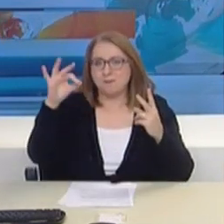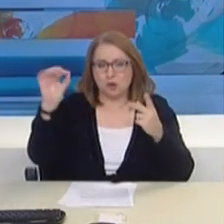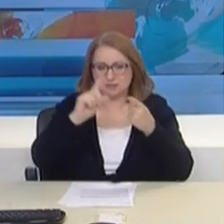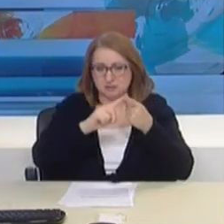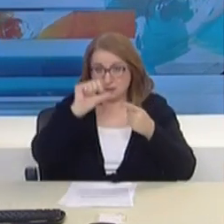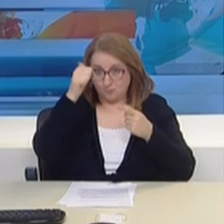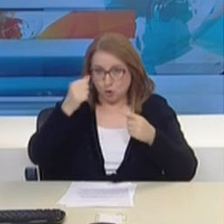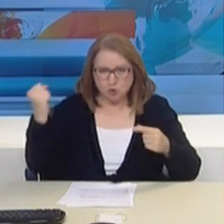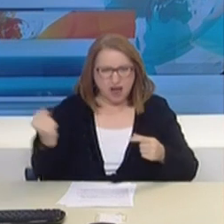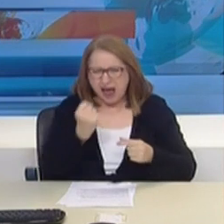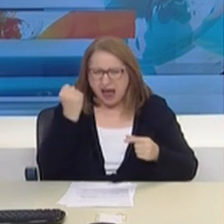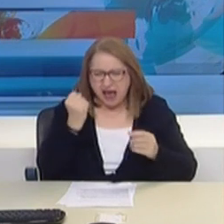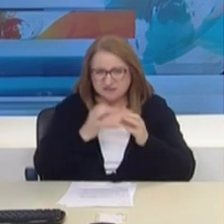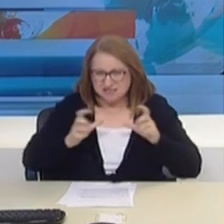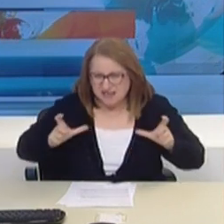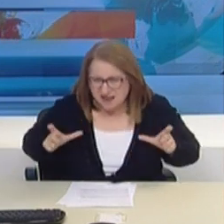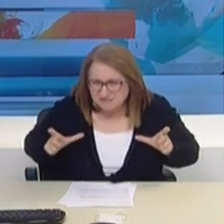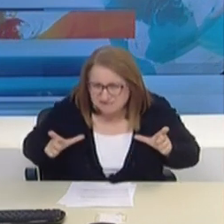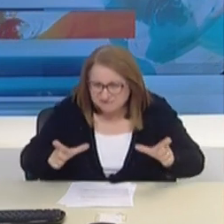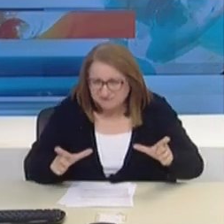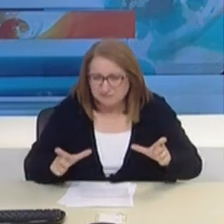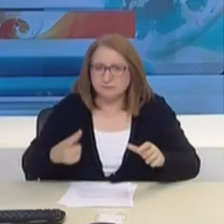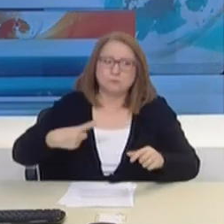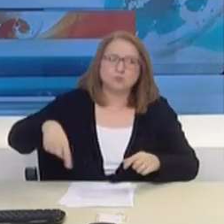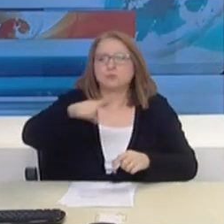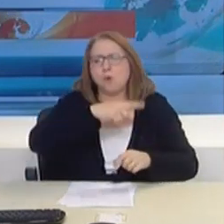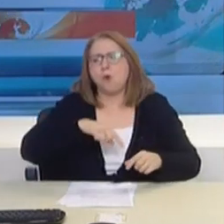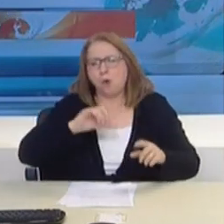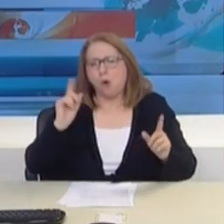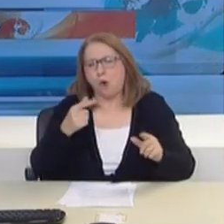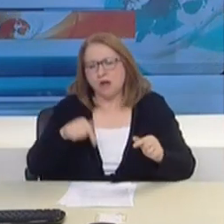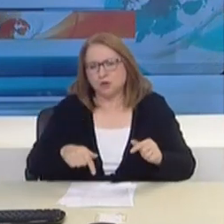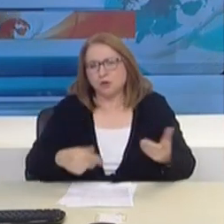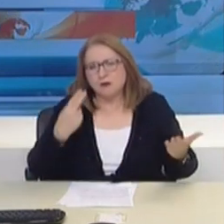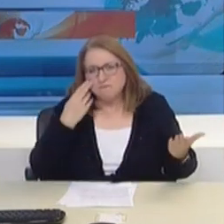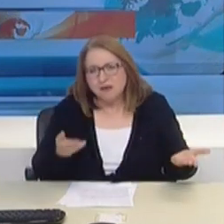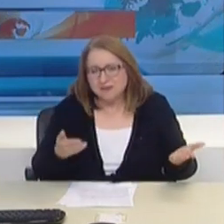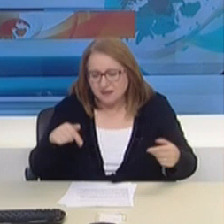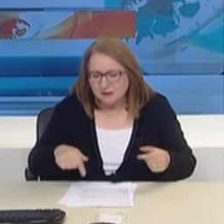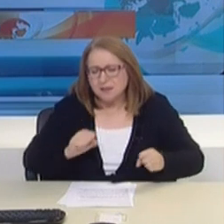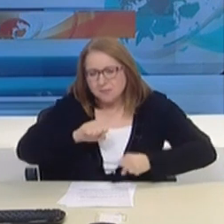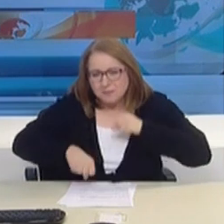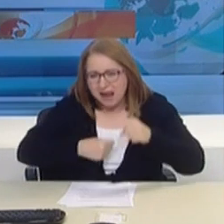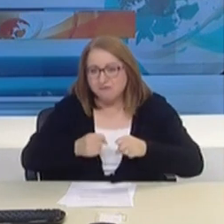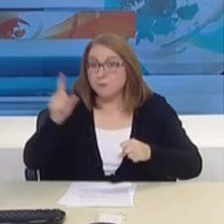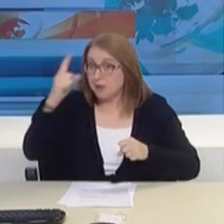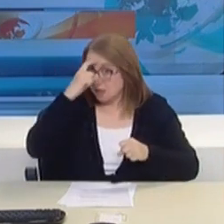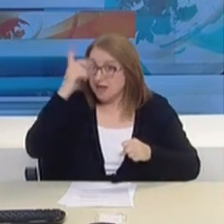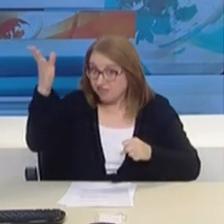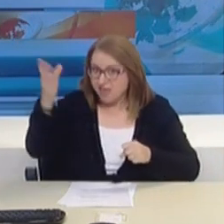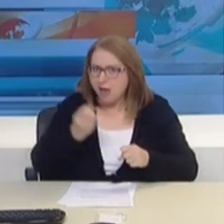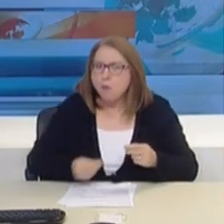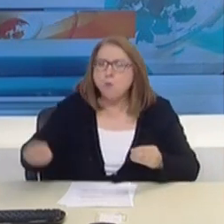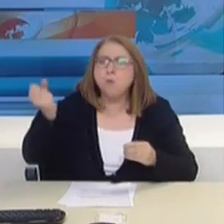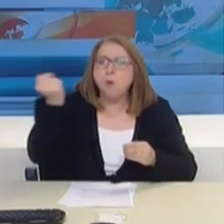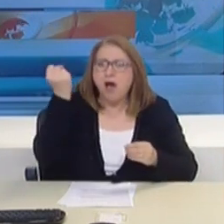κοινωνικής αποστασιοποίησης, τα οποία ήδη οι περισσότεροι από εμάς εφαρμόζουν, δείτε και σήμερα το παράδειγμα της Ινδίας, ή ένα υπερφορτωμένο